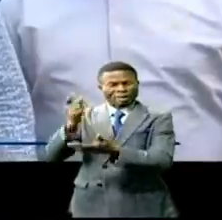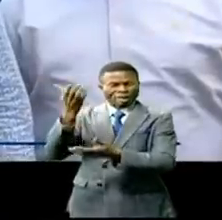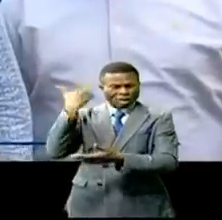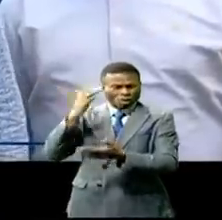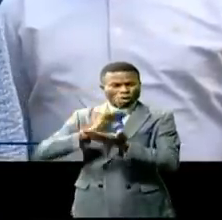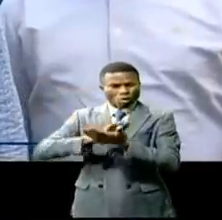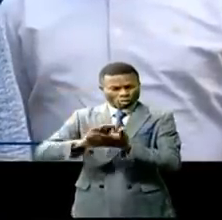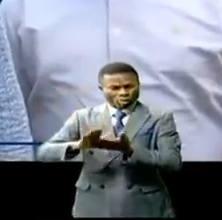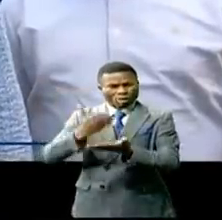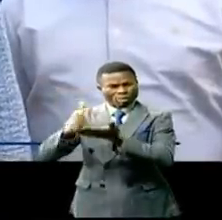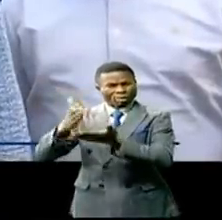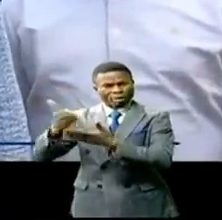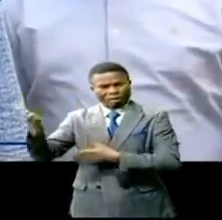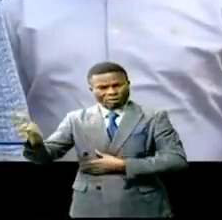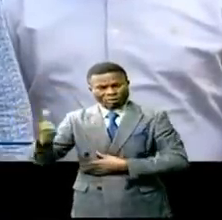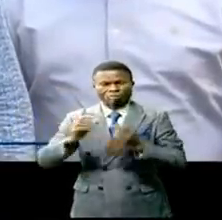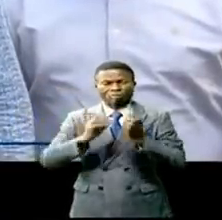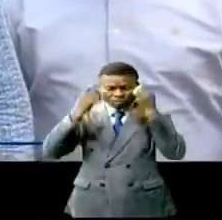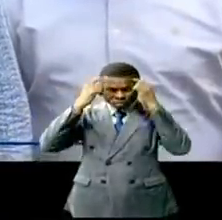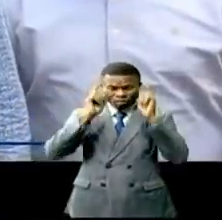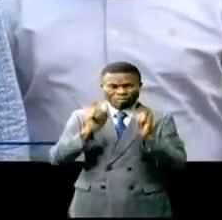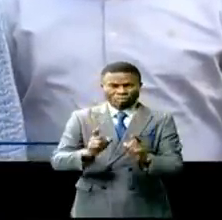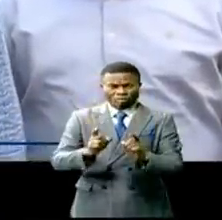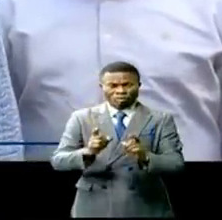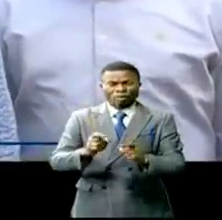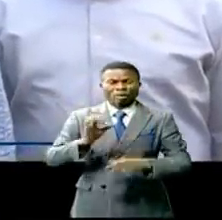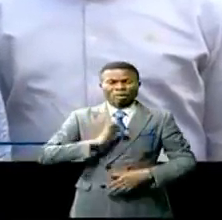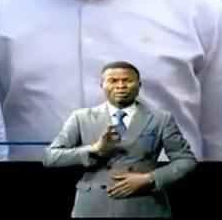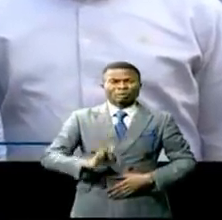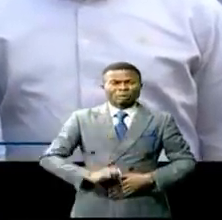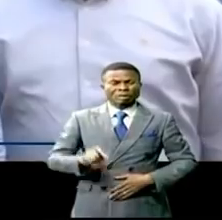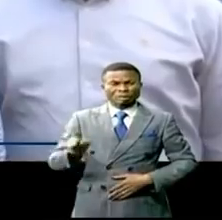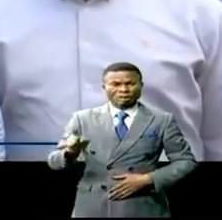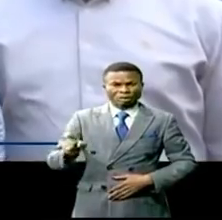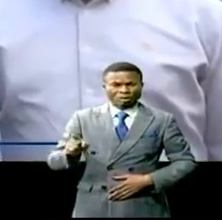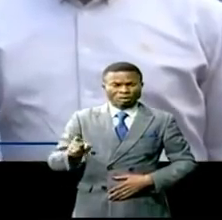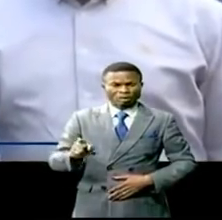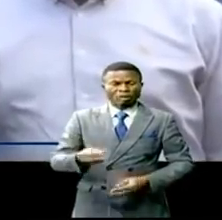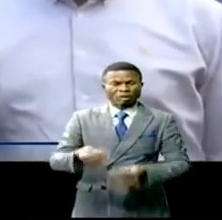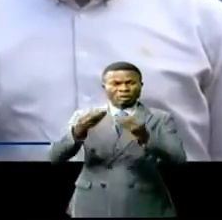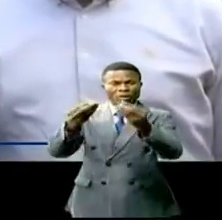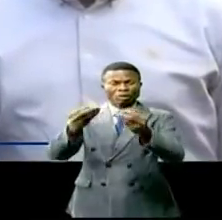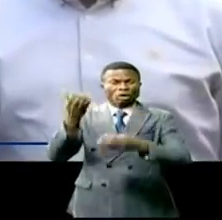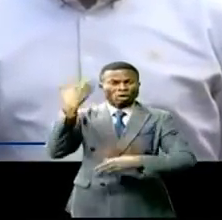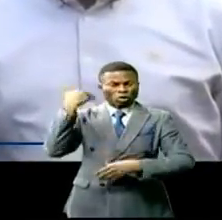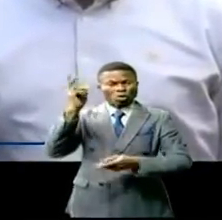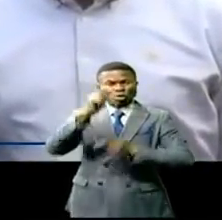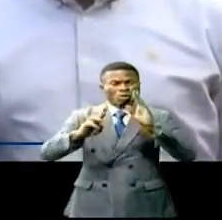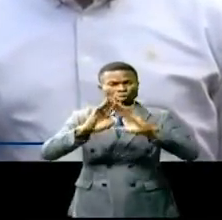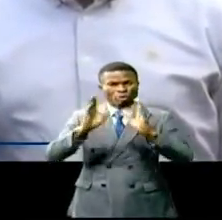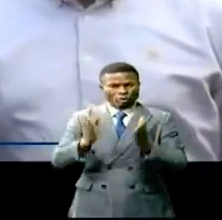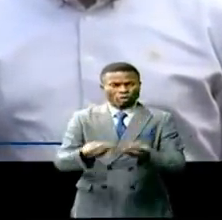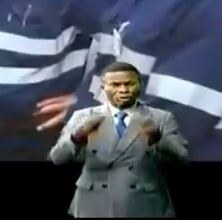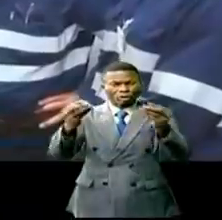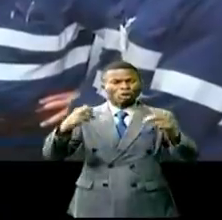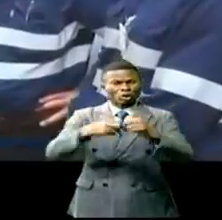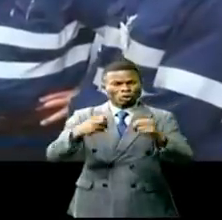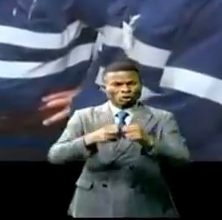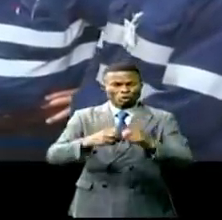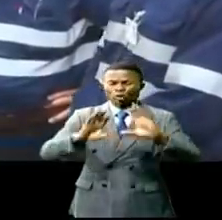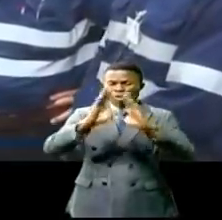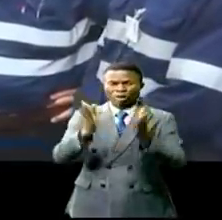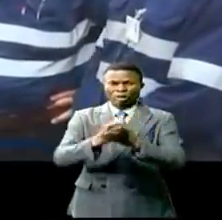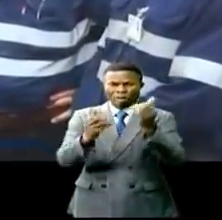l'engagement devant le chef de l'état fait ni 130 5 et 10 de donner l'eau à la population de donner l'électricité ainsi que